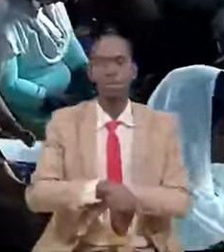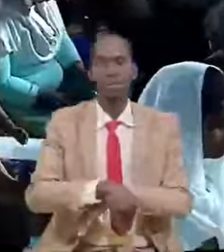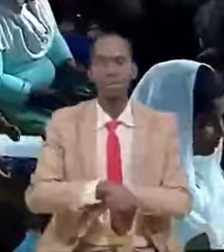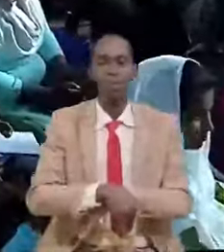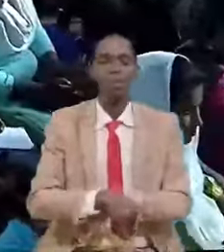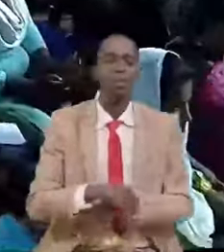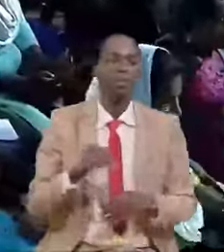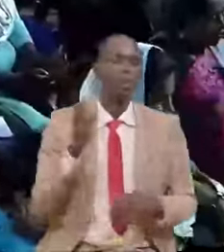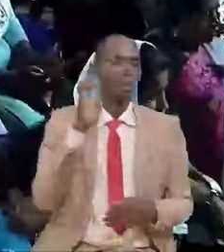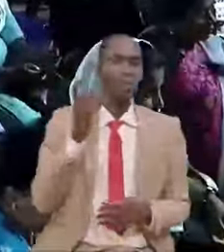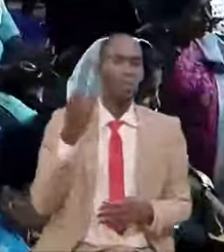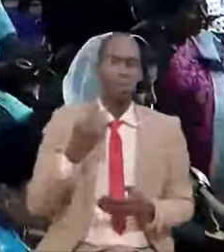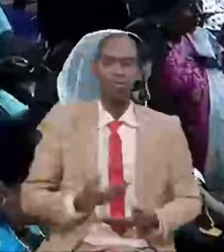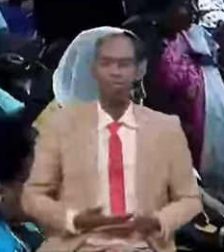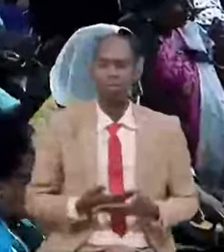Il est né